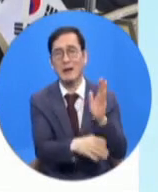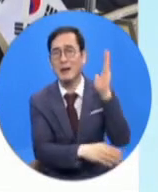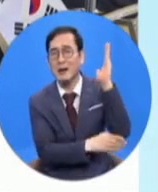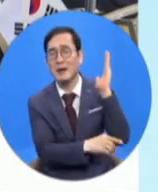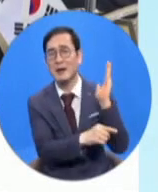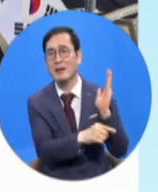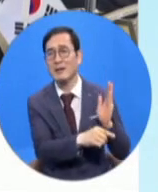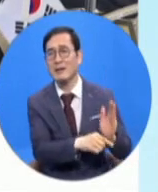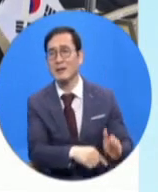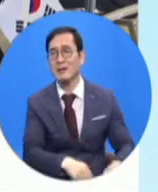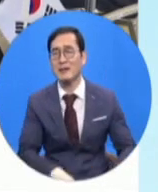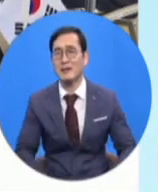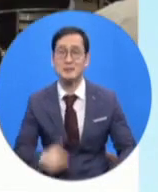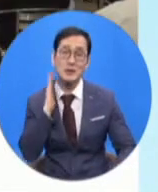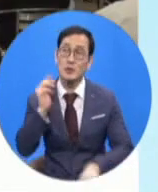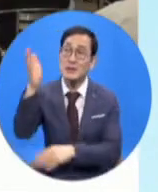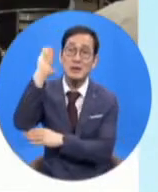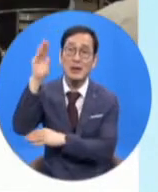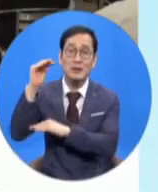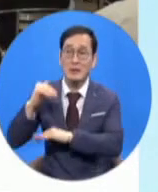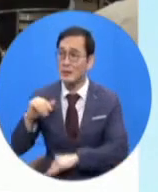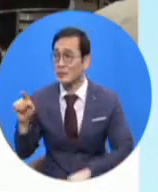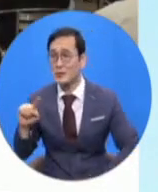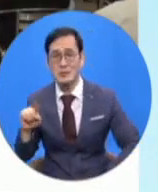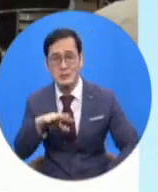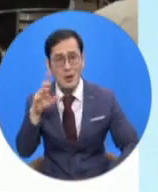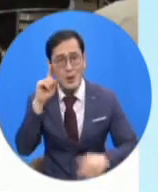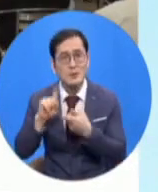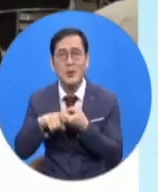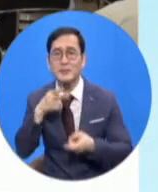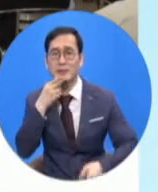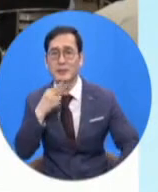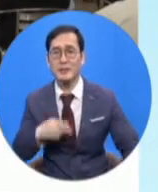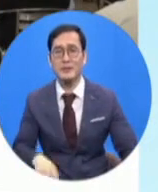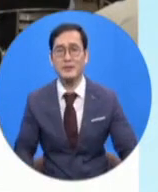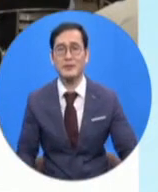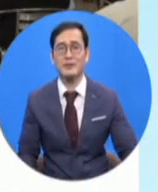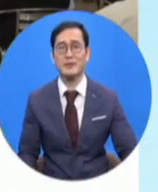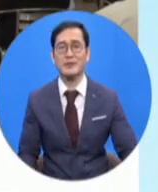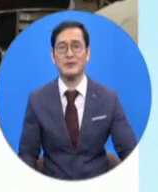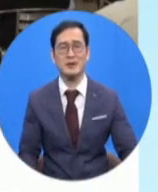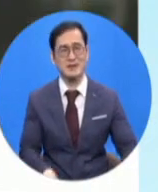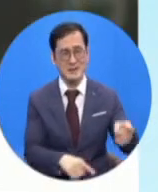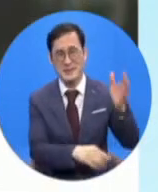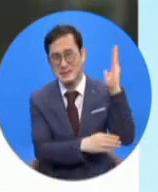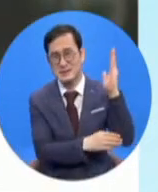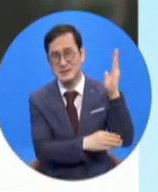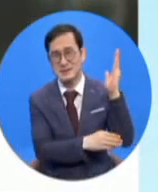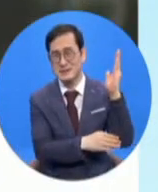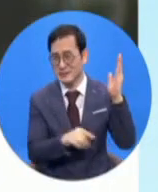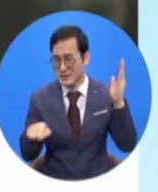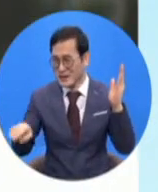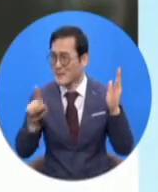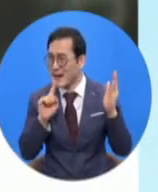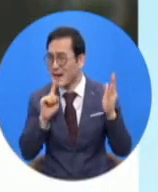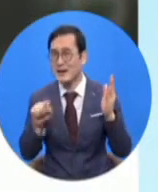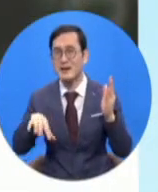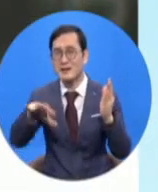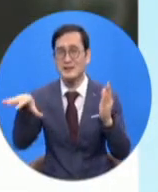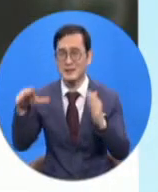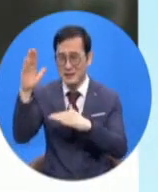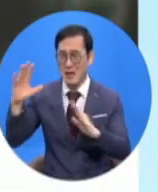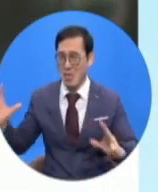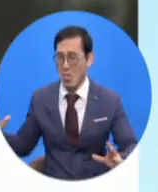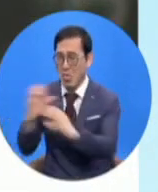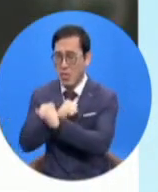연속으로 지금 광복회 회장 의 메세지가 문재인 대통령의 메시지를 퇴색 시키고 묻어버린 현상이 나타나고 있는데 4